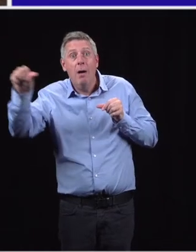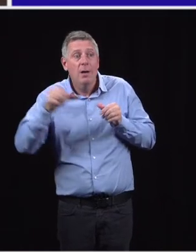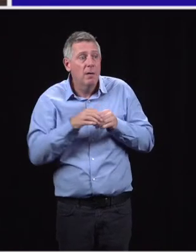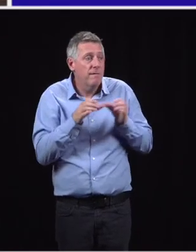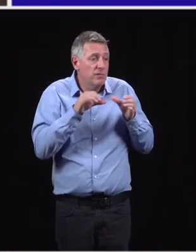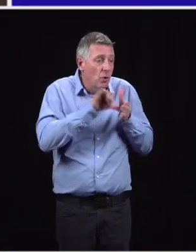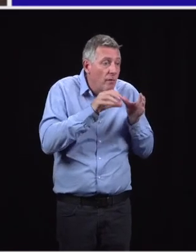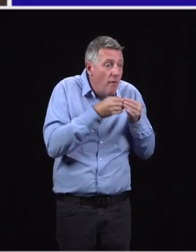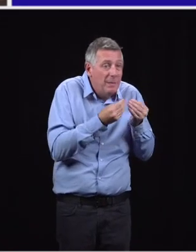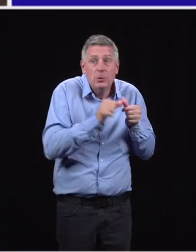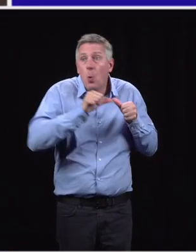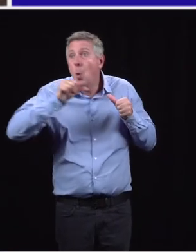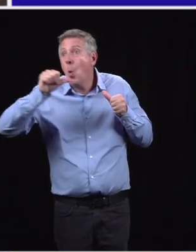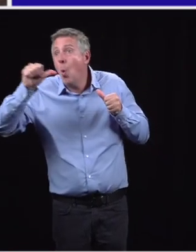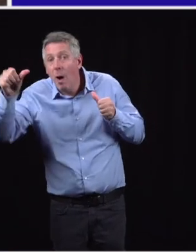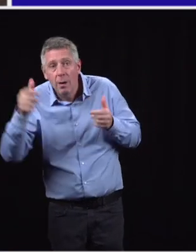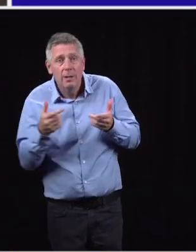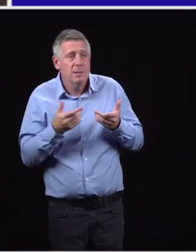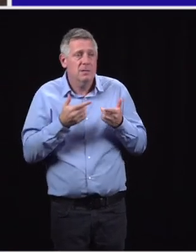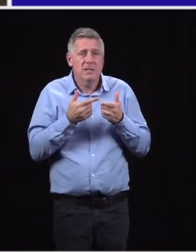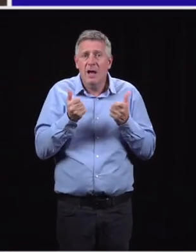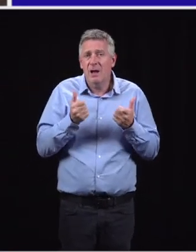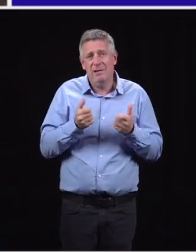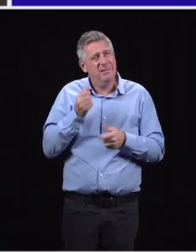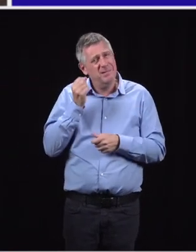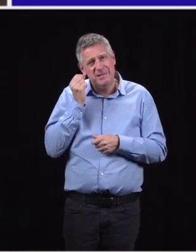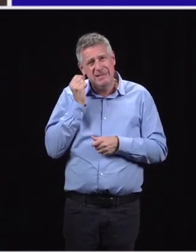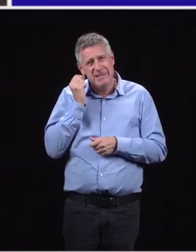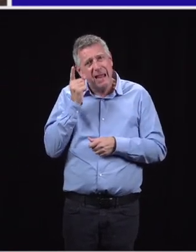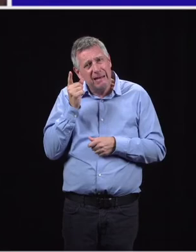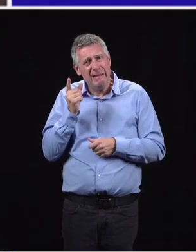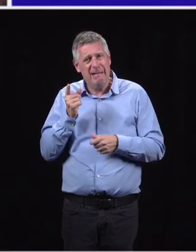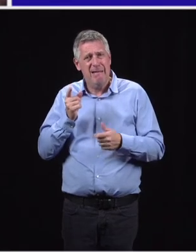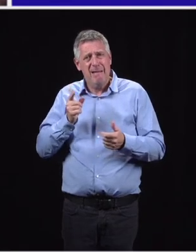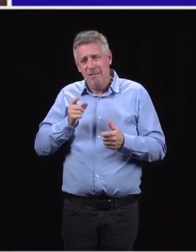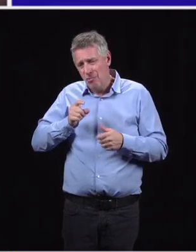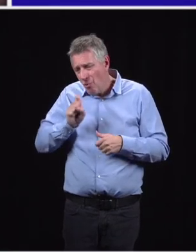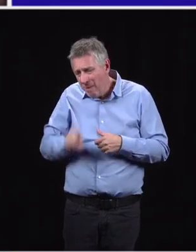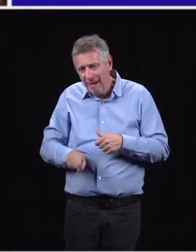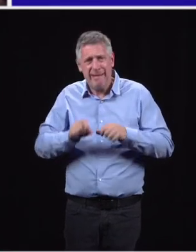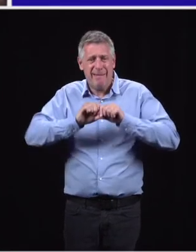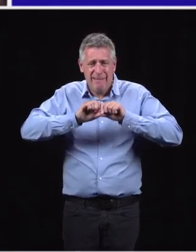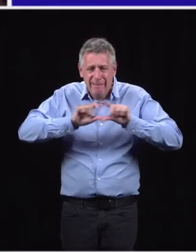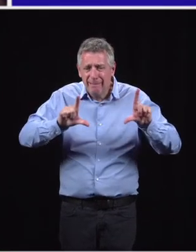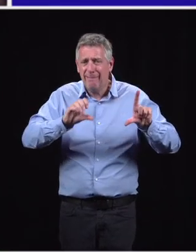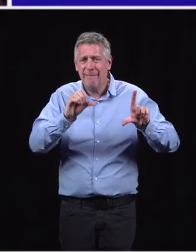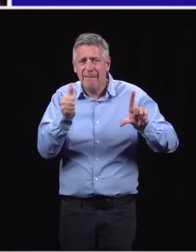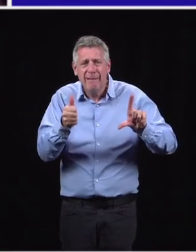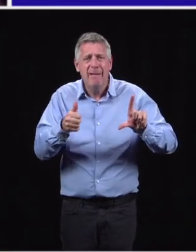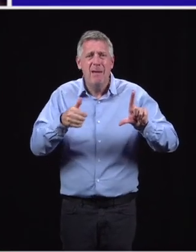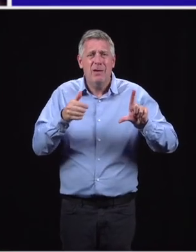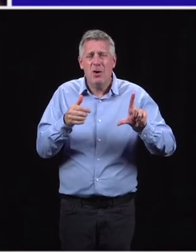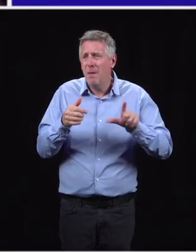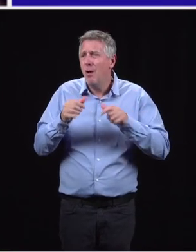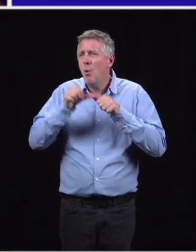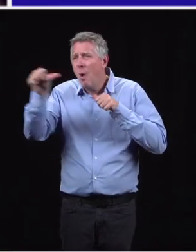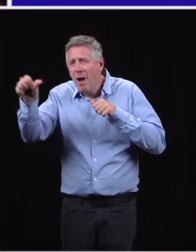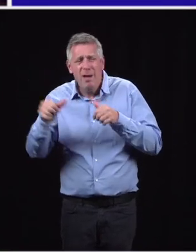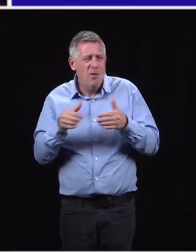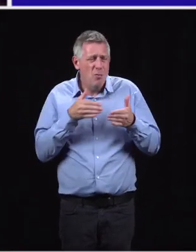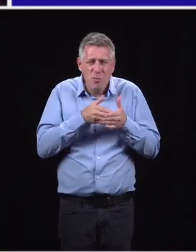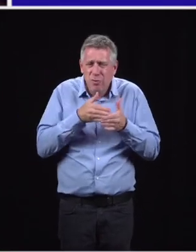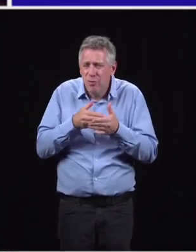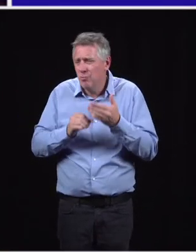et donc avec des clics numériques et c'est l'objectif depuis le départ c'est de montrer que c'est possible malgré parfois ces difficultés de départ parfois avec